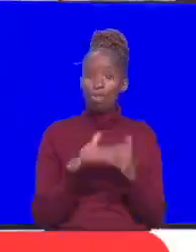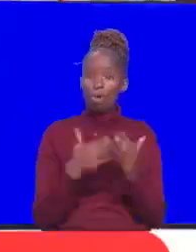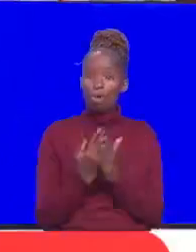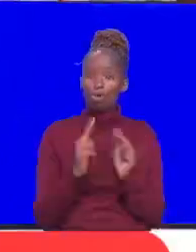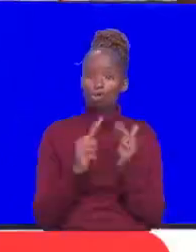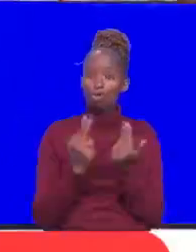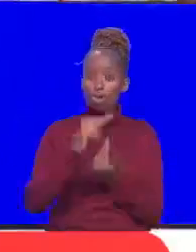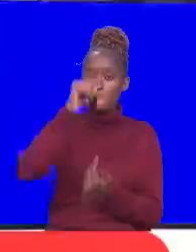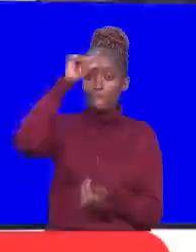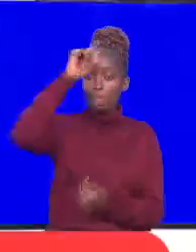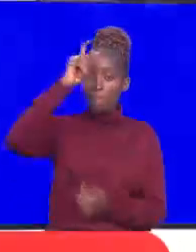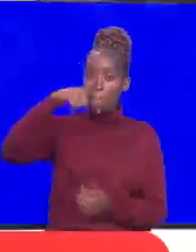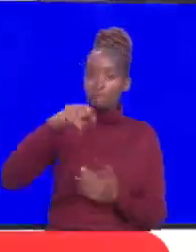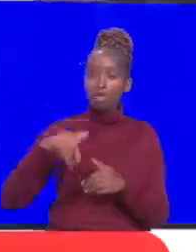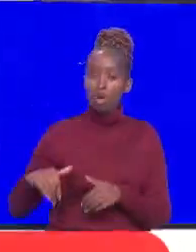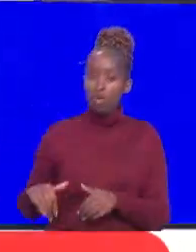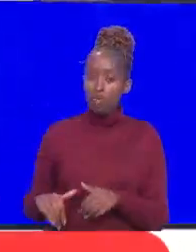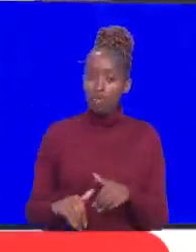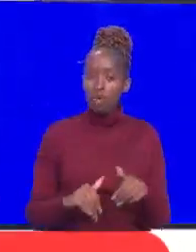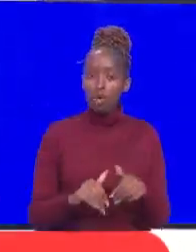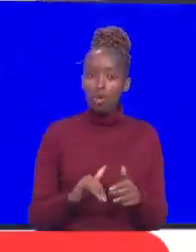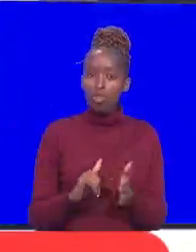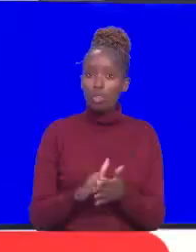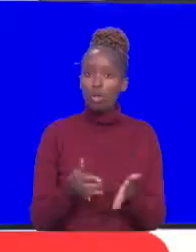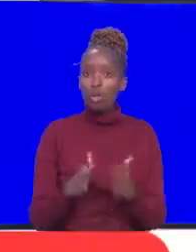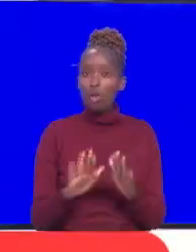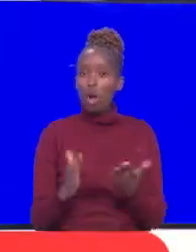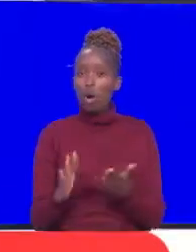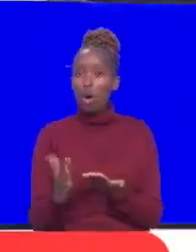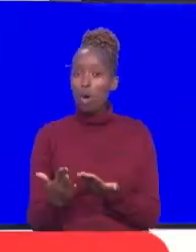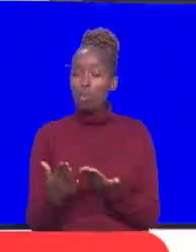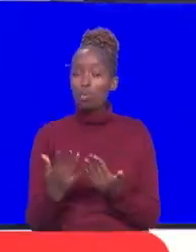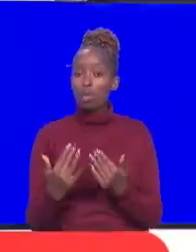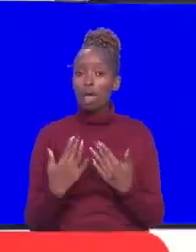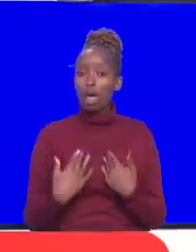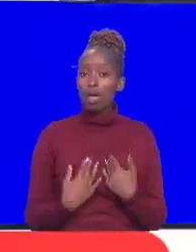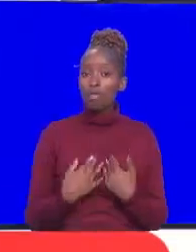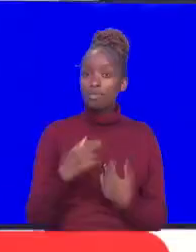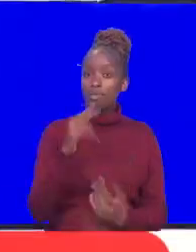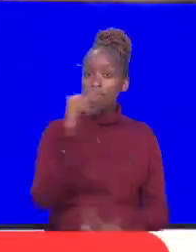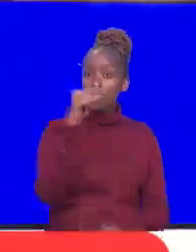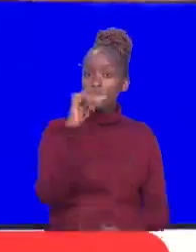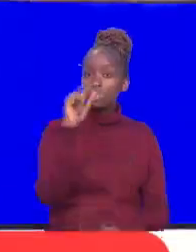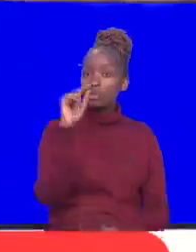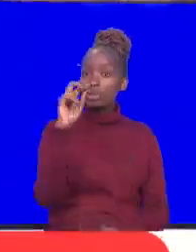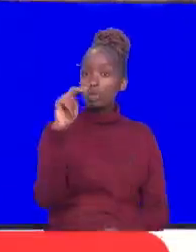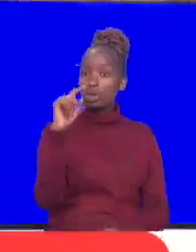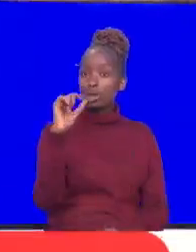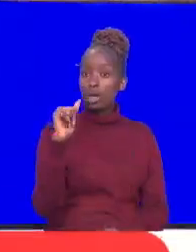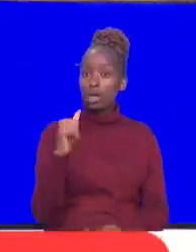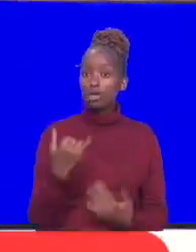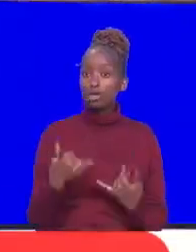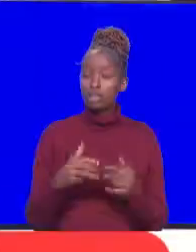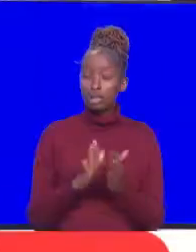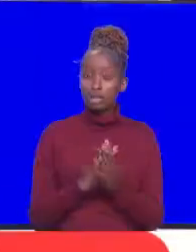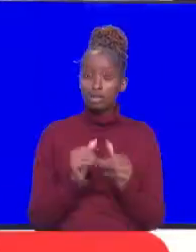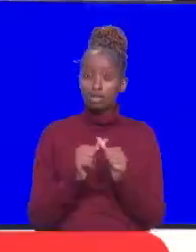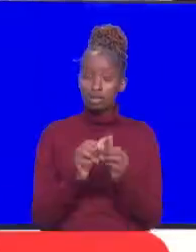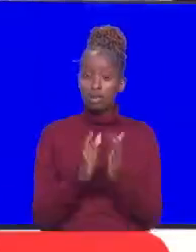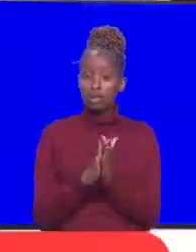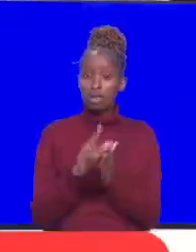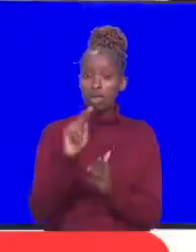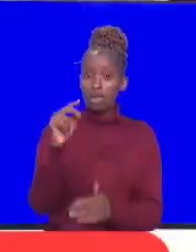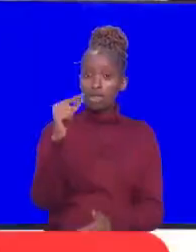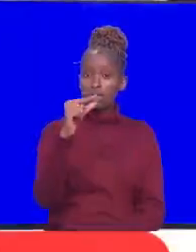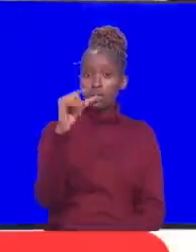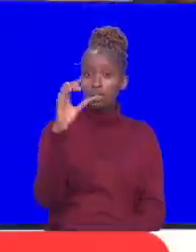serikali lazima yafuate mkondo huo. Mbunge wa Manyata Gitonga Mukunji alizozana na bodi ya kitaifa ya NG-CDF